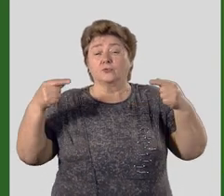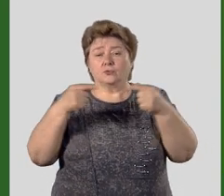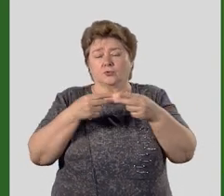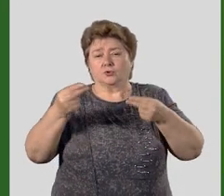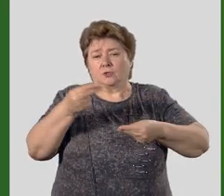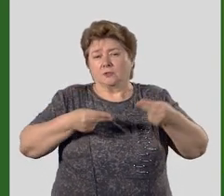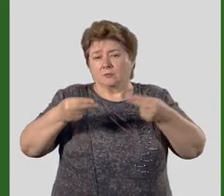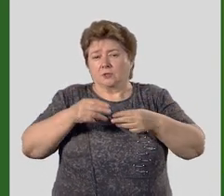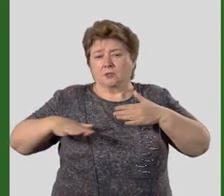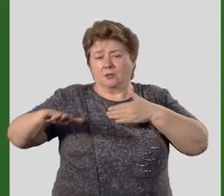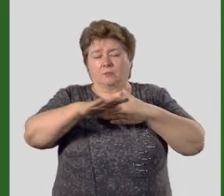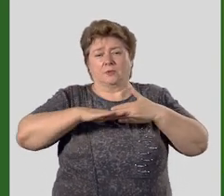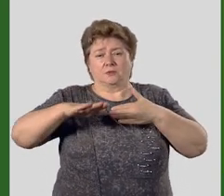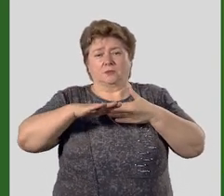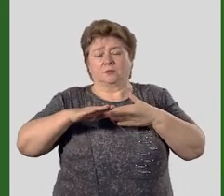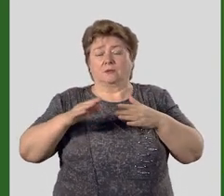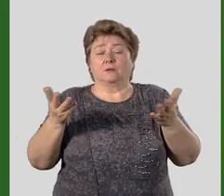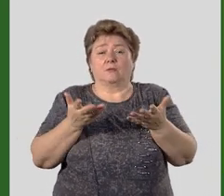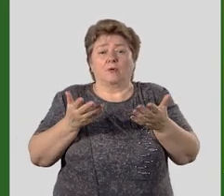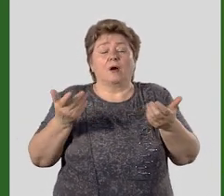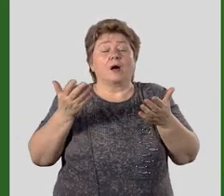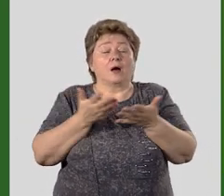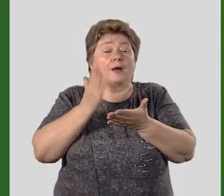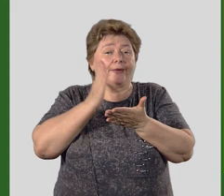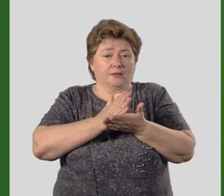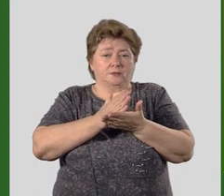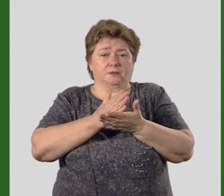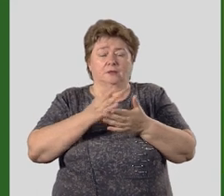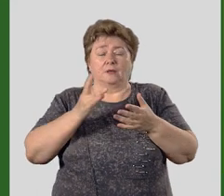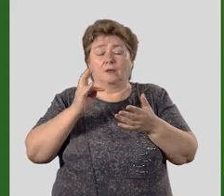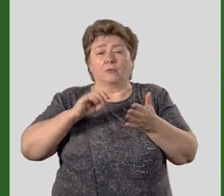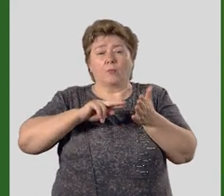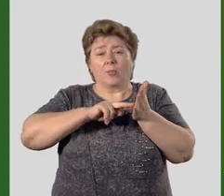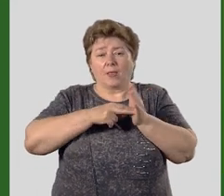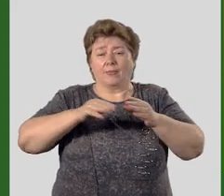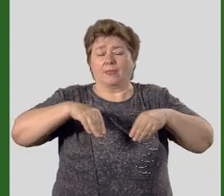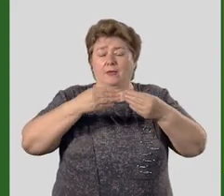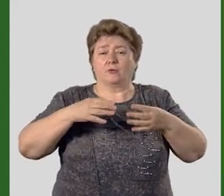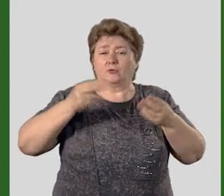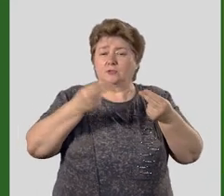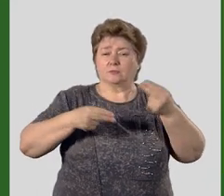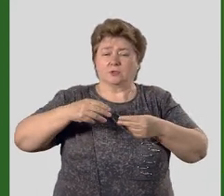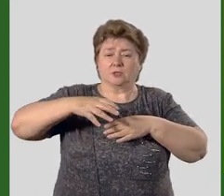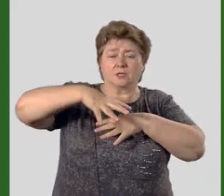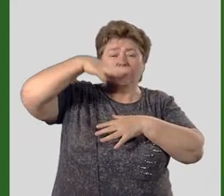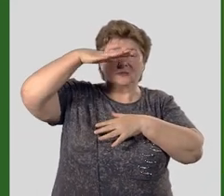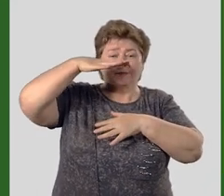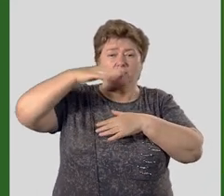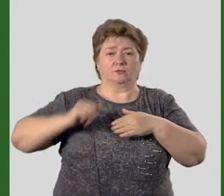реальное изображение местности, такой, какая она есть, а план дает изображение